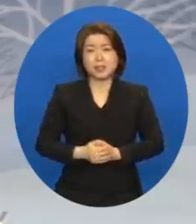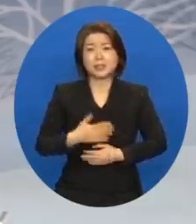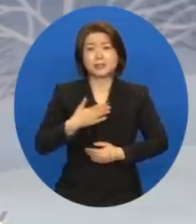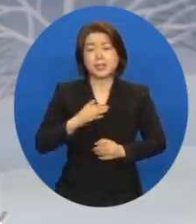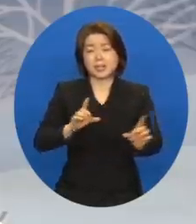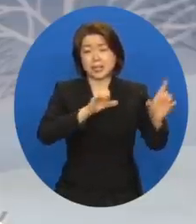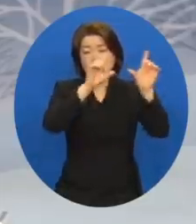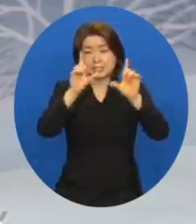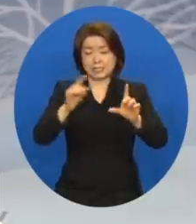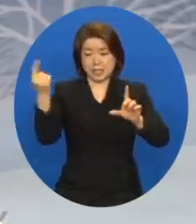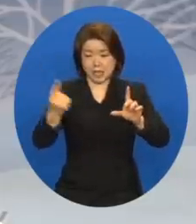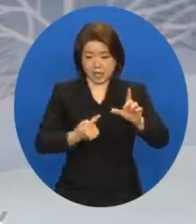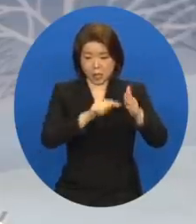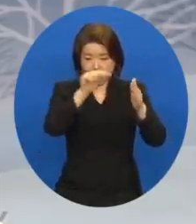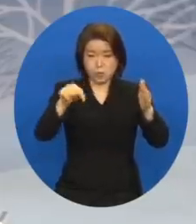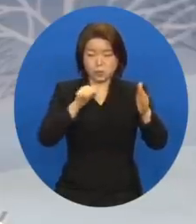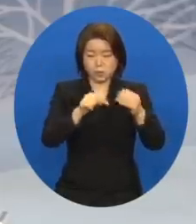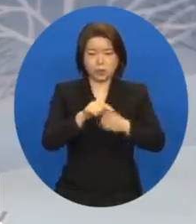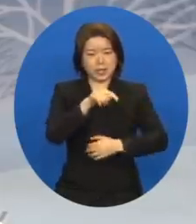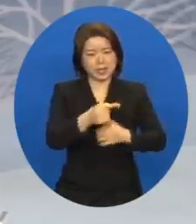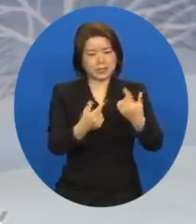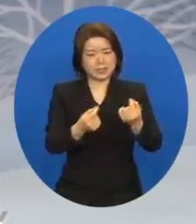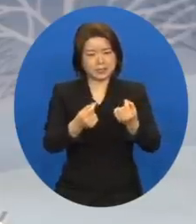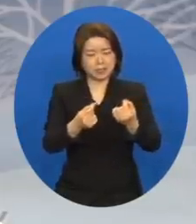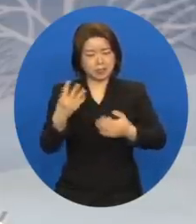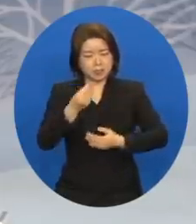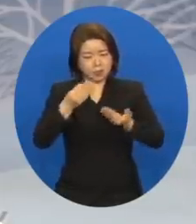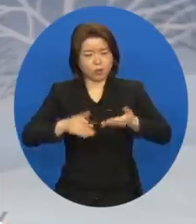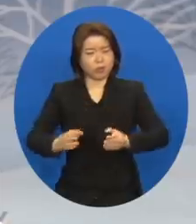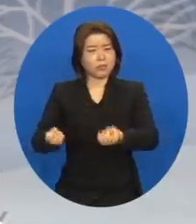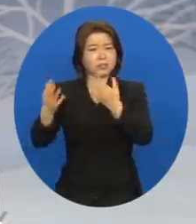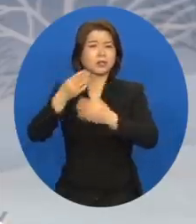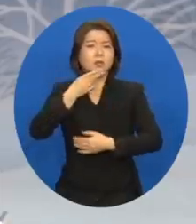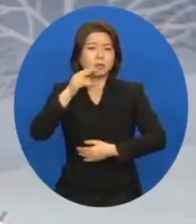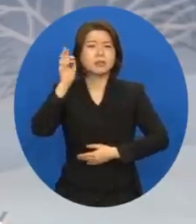살아온 제 삶 속에 이런 성탄절은 없었습니다.